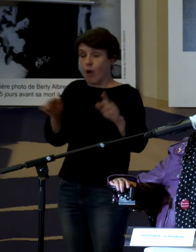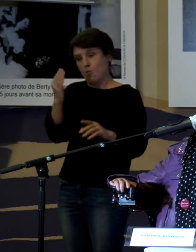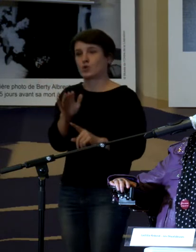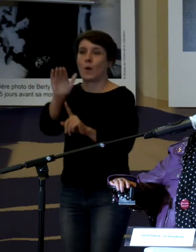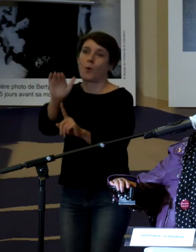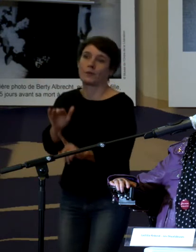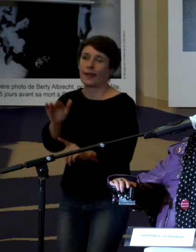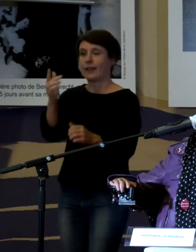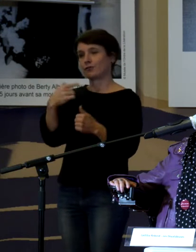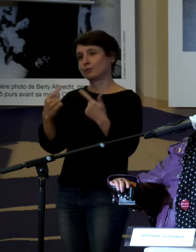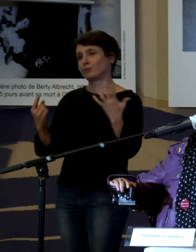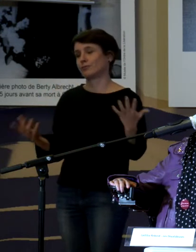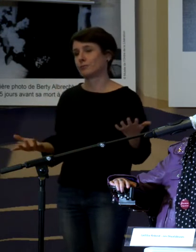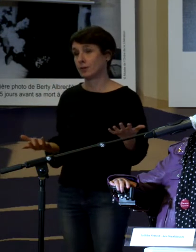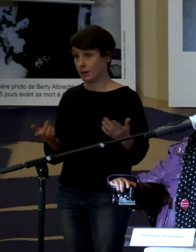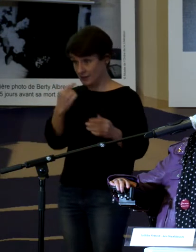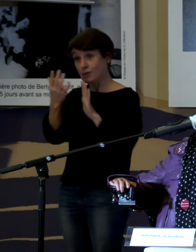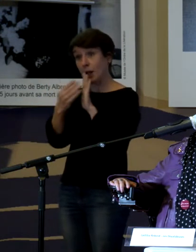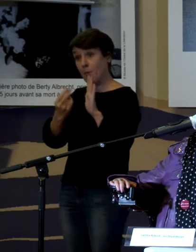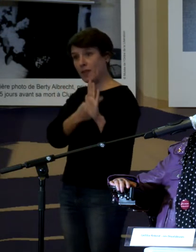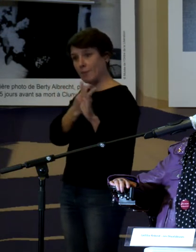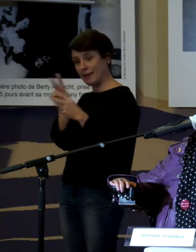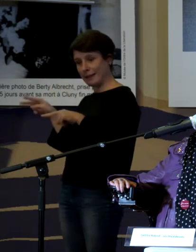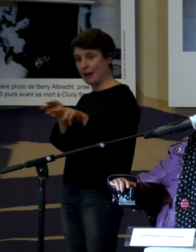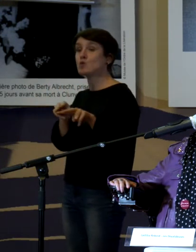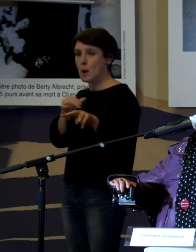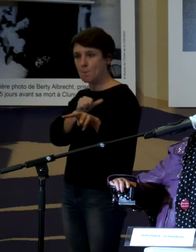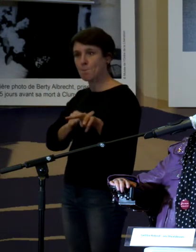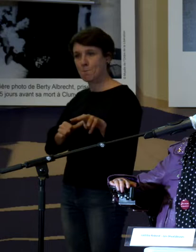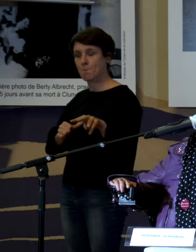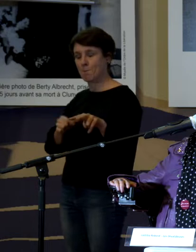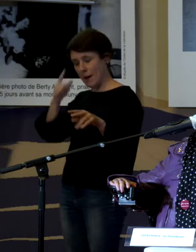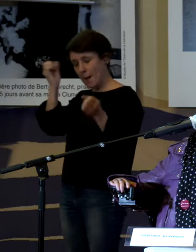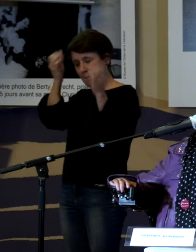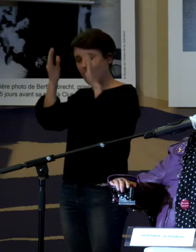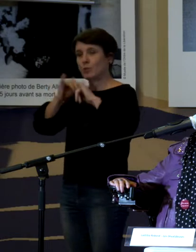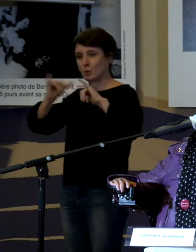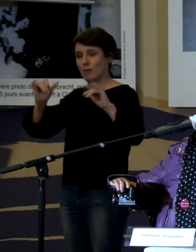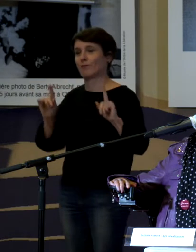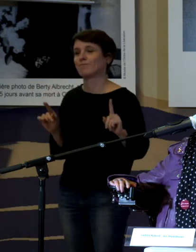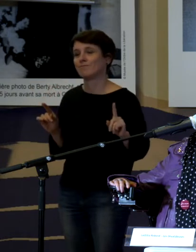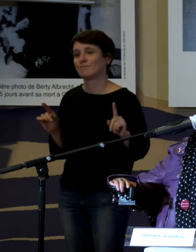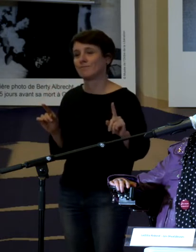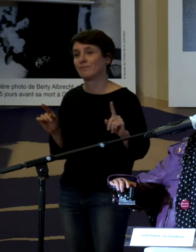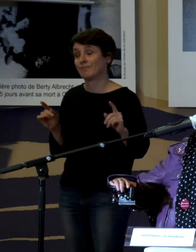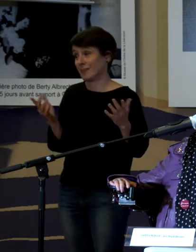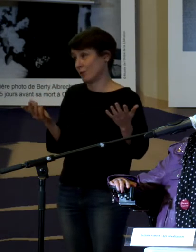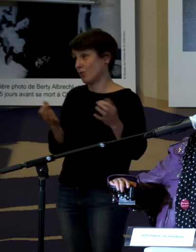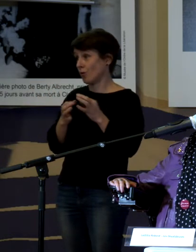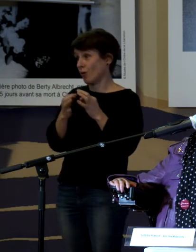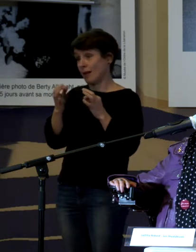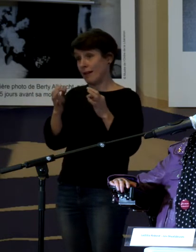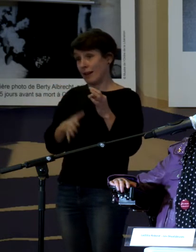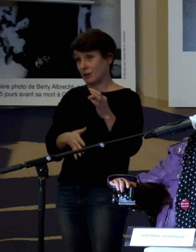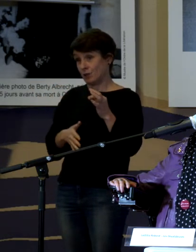etc. Donc, le modèle médical est extrêmement fort. Et, Et voilà, et en fait aboutit hein,